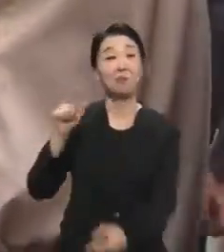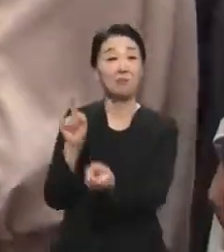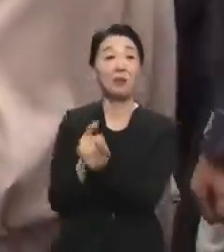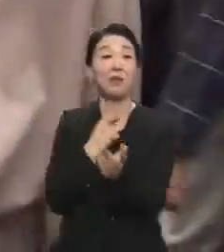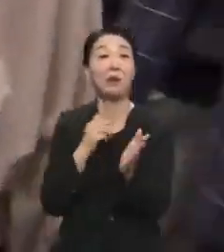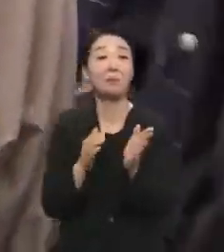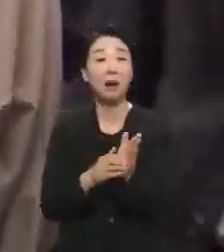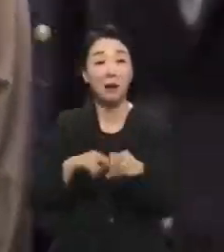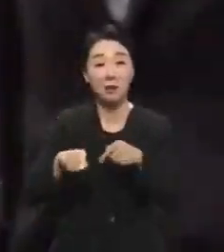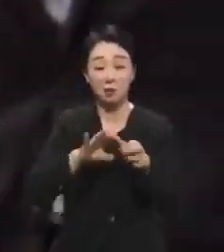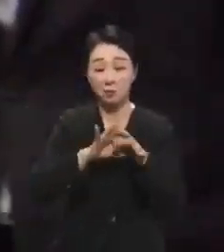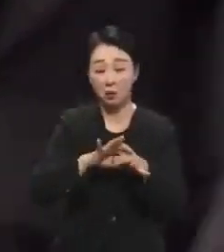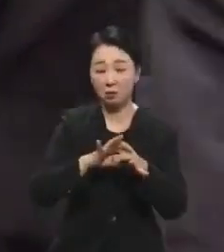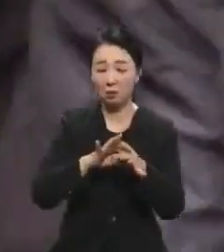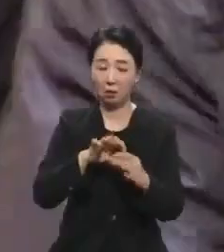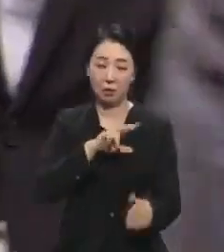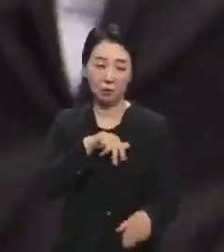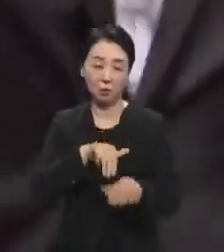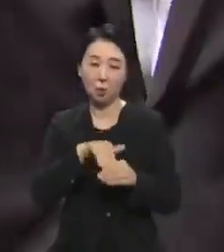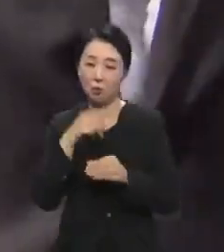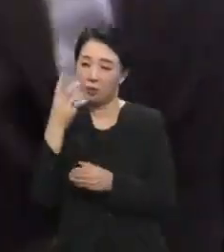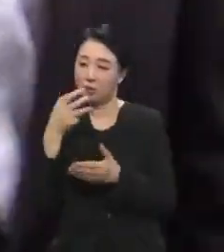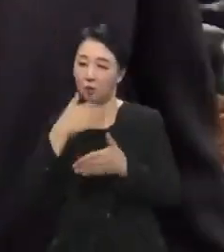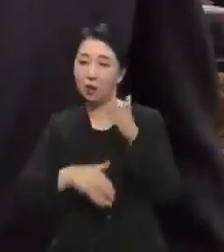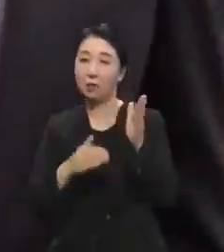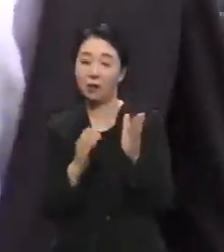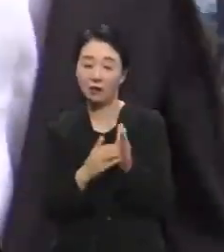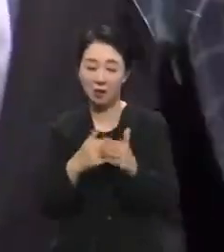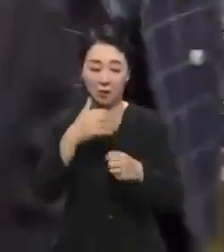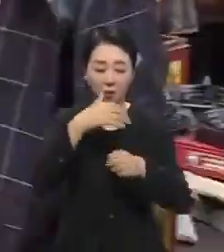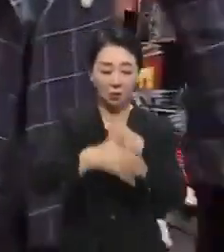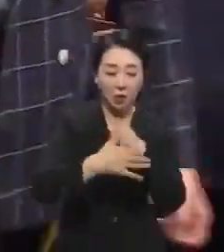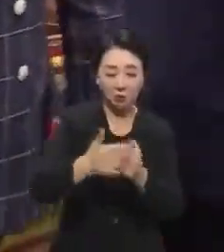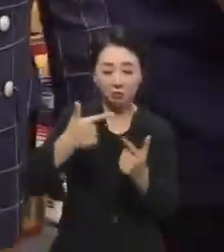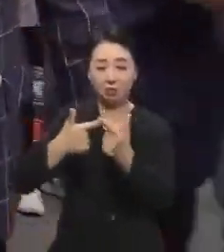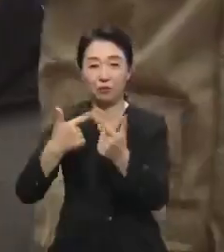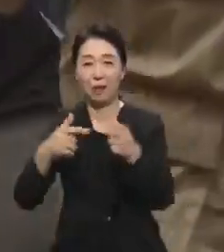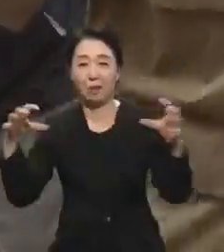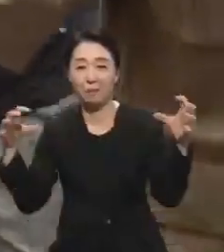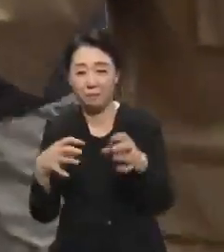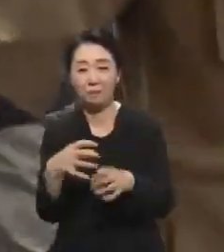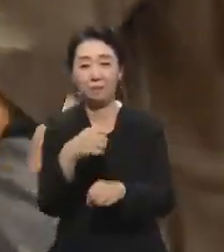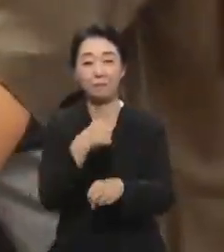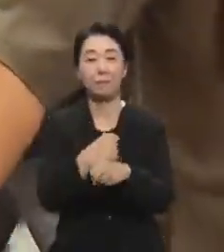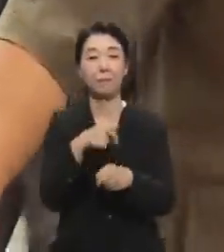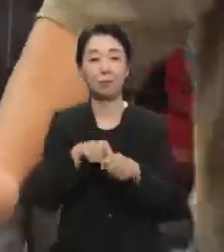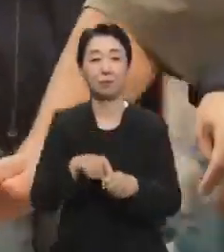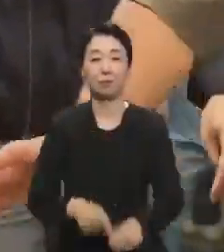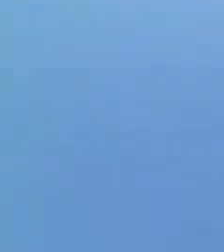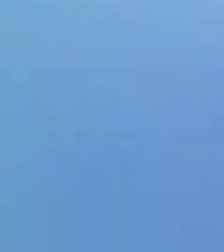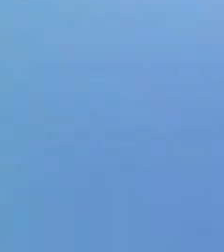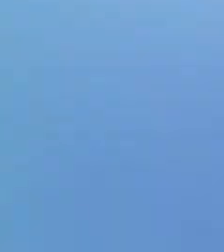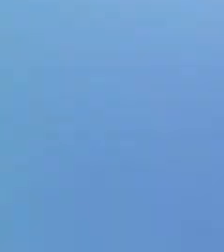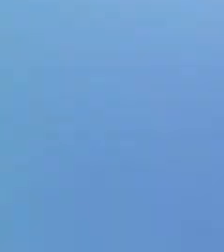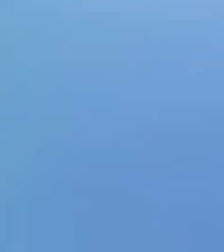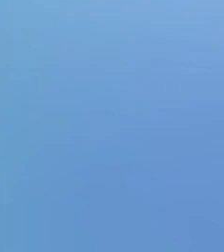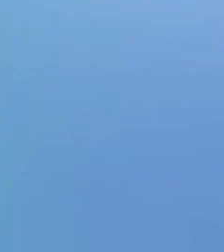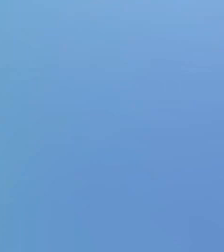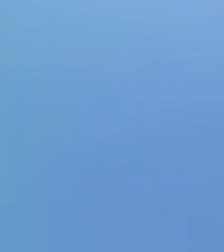정치권에선 총선을 7개월 앞두고 TK 지역 보수 지지층을 결집하는 역할에 나섰다는 분석이 나옵니다.